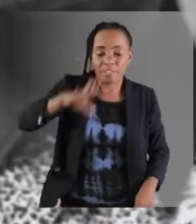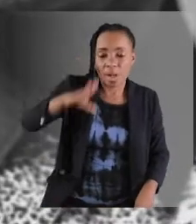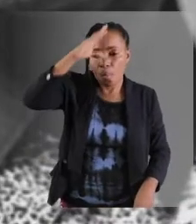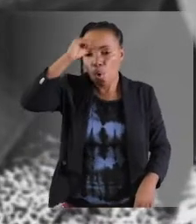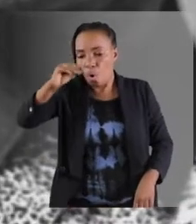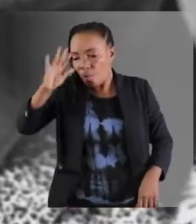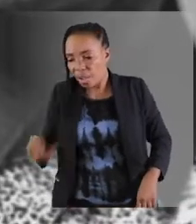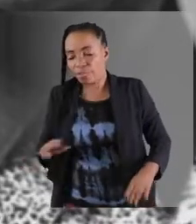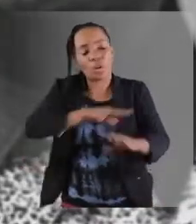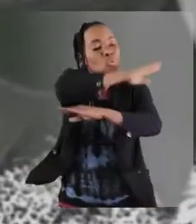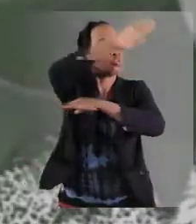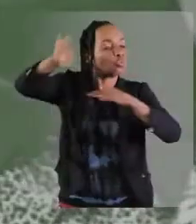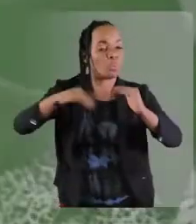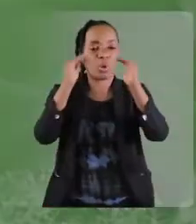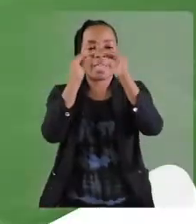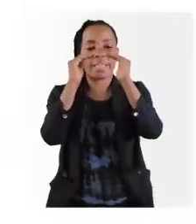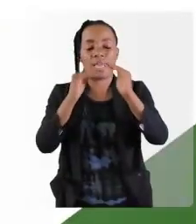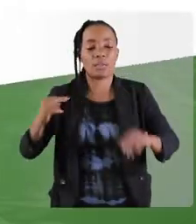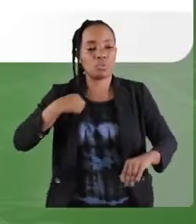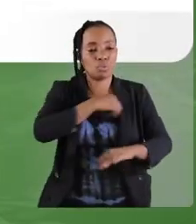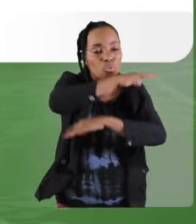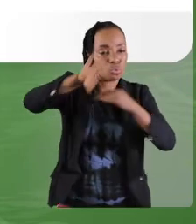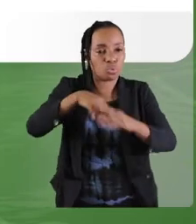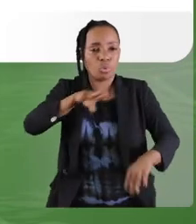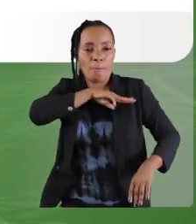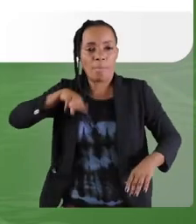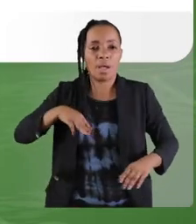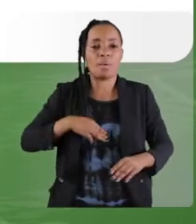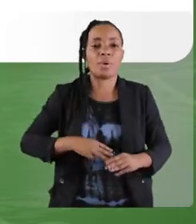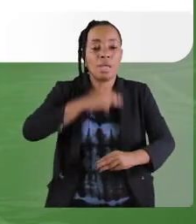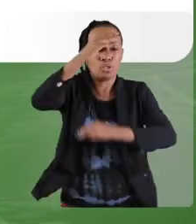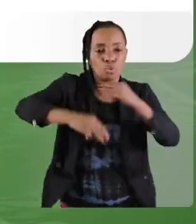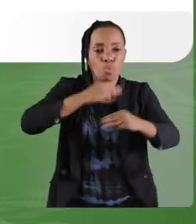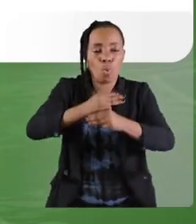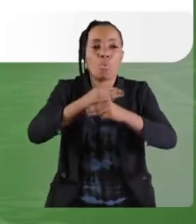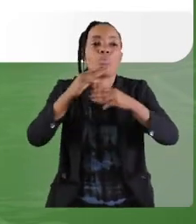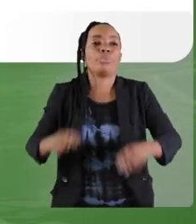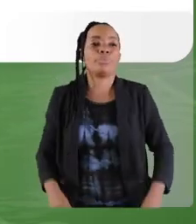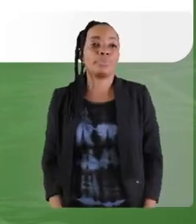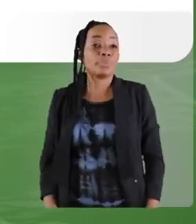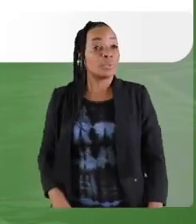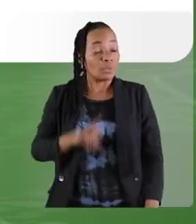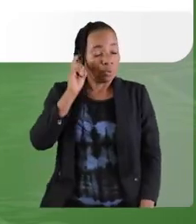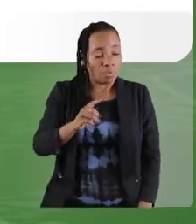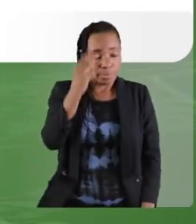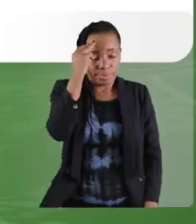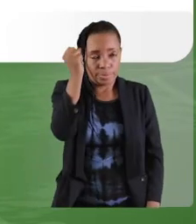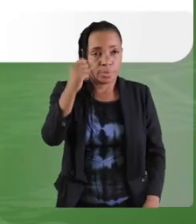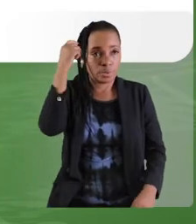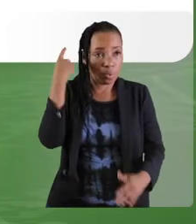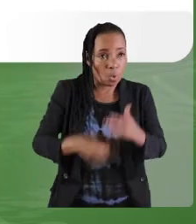font partie de l'humanité. Que pouvons-nous retenir en guise de conclusion? Retenons